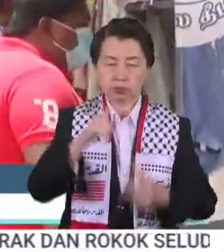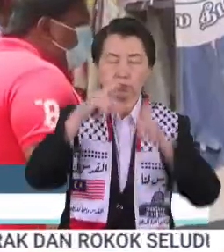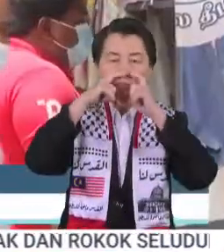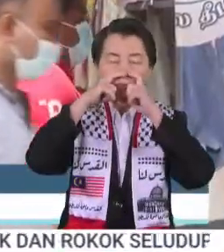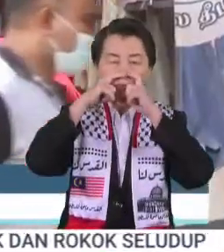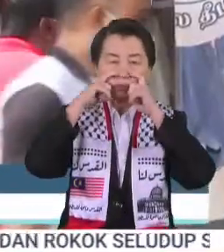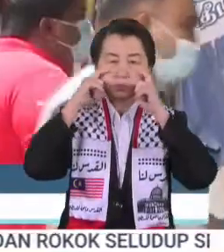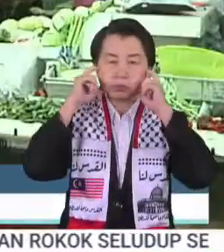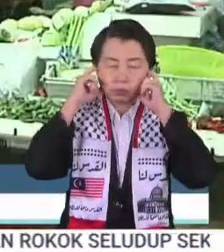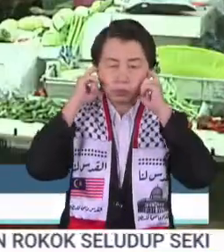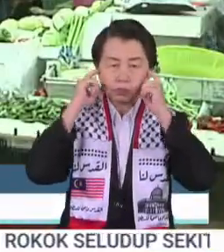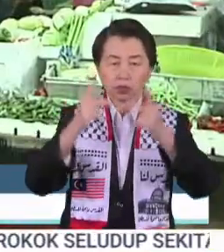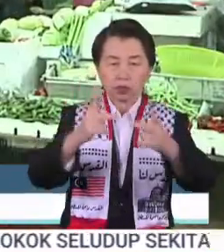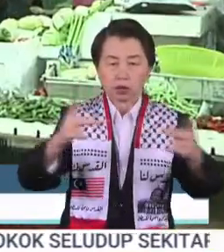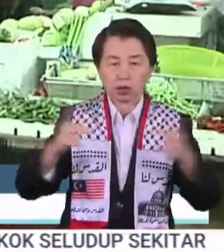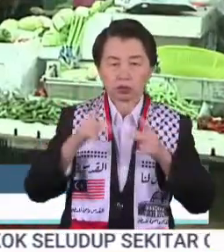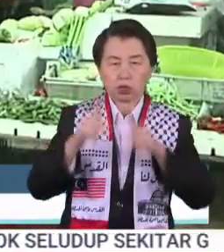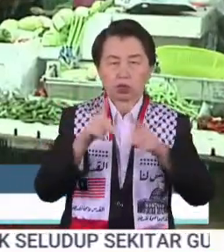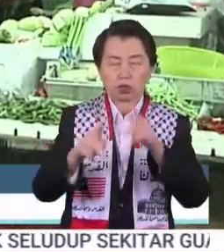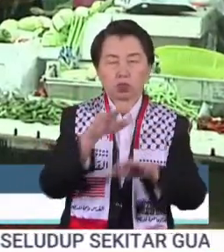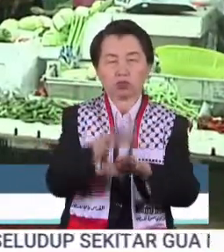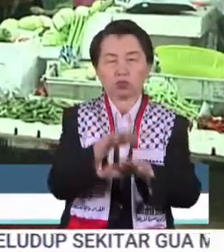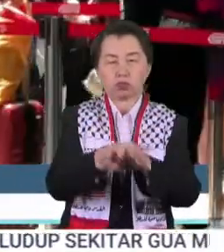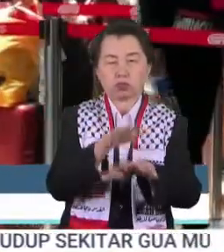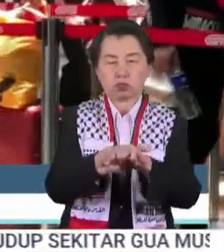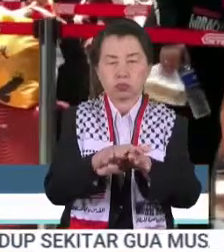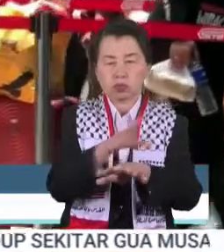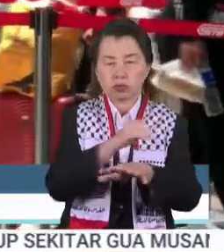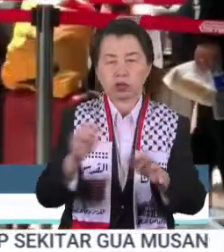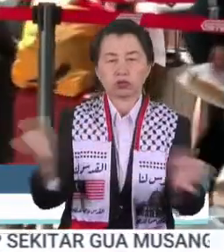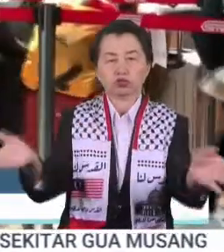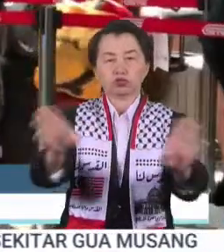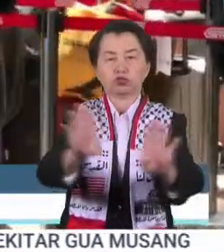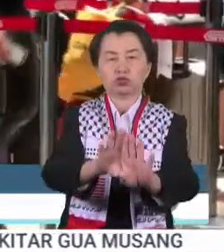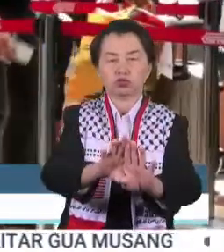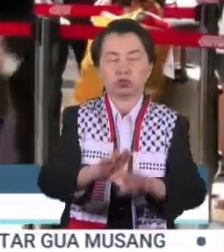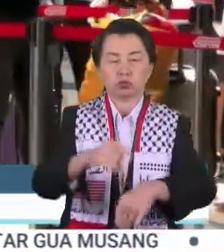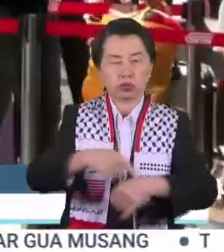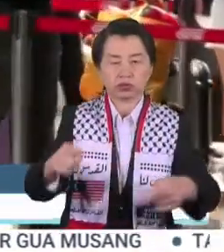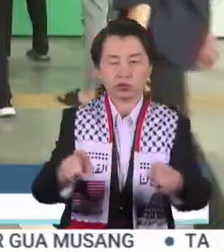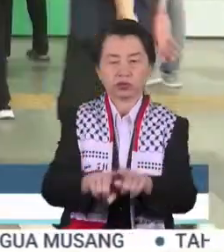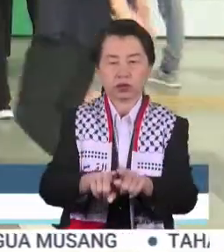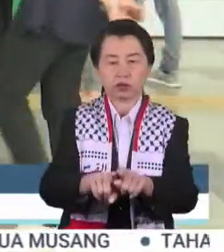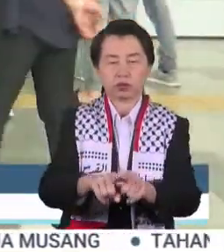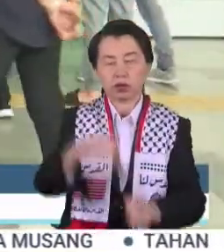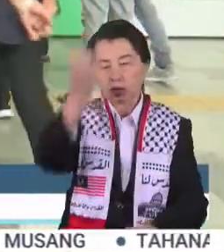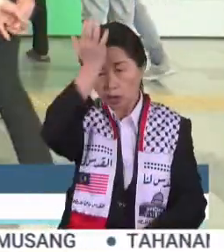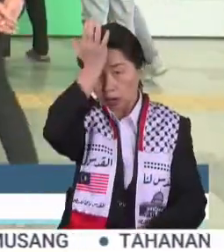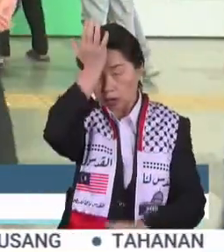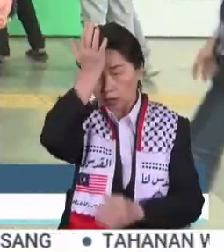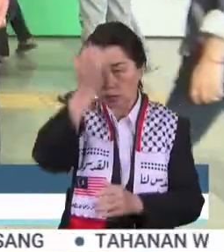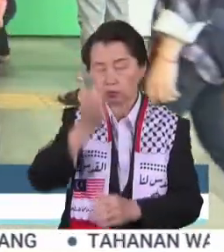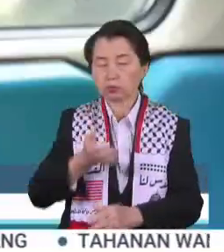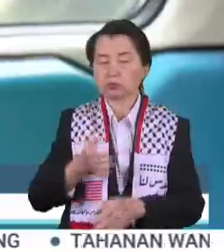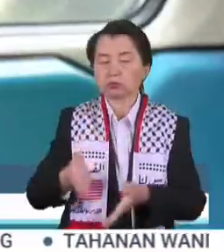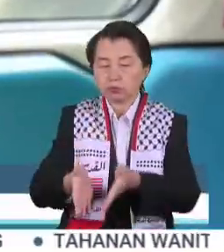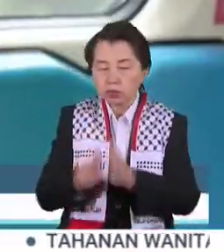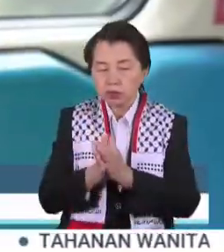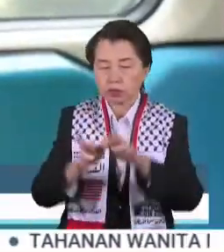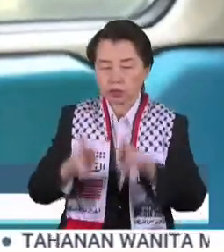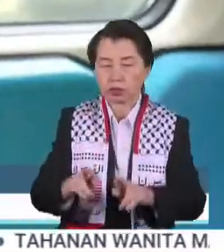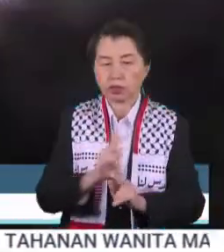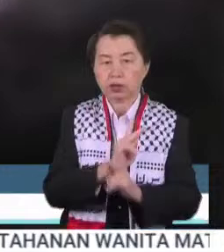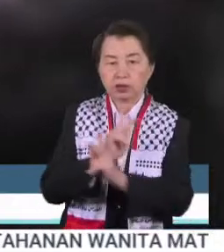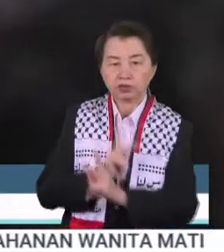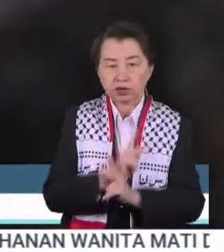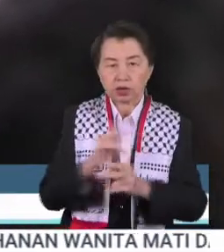pelitup muka di kawasan tumpuan awam, sesak dan tertutup. Pada masa sama, Yang di-Pertuan Agong menitahkan rakyat agar